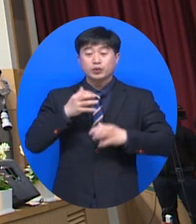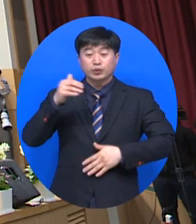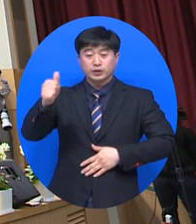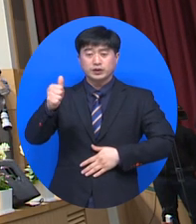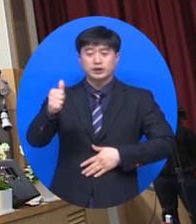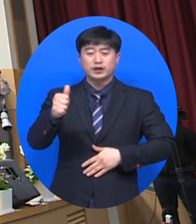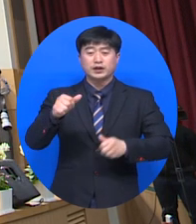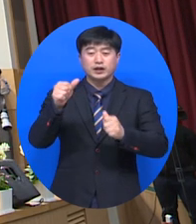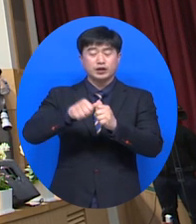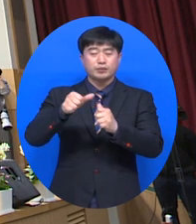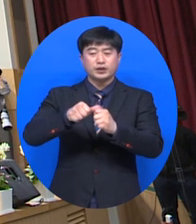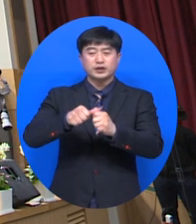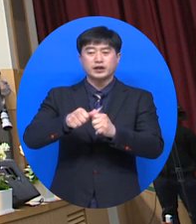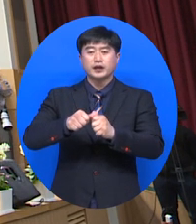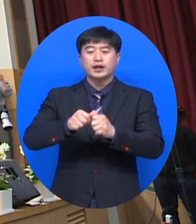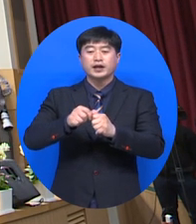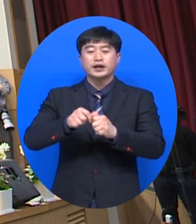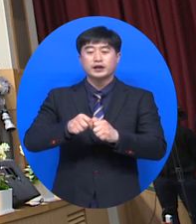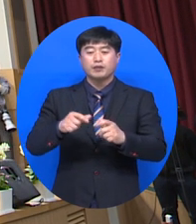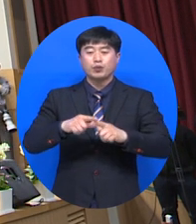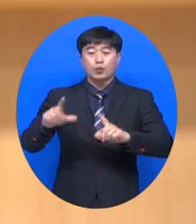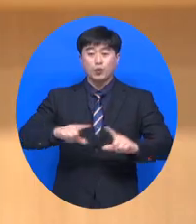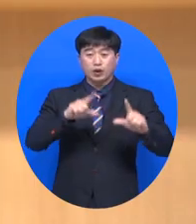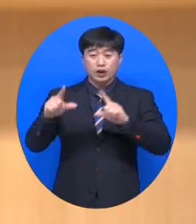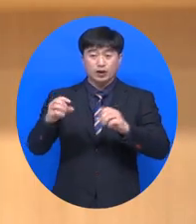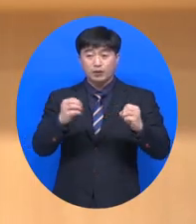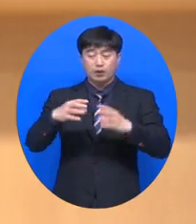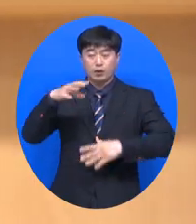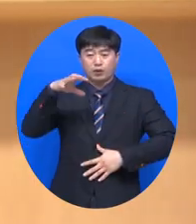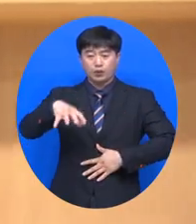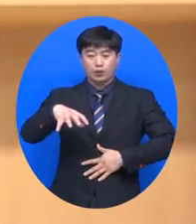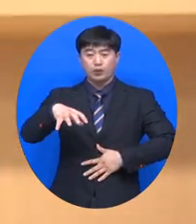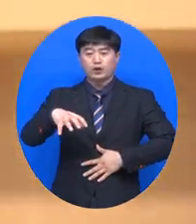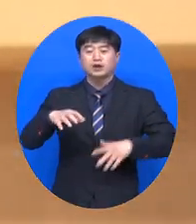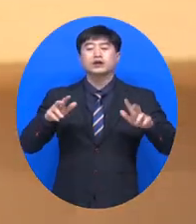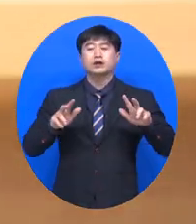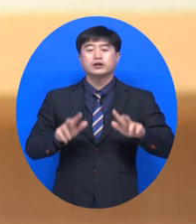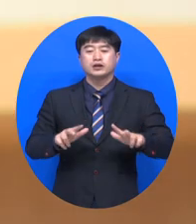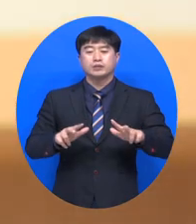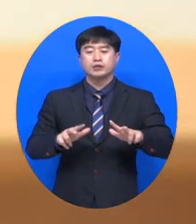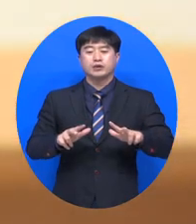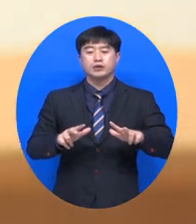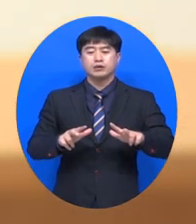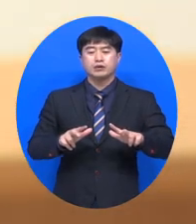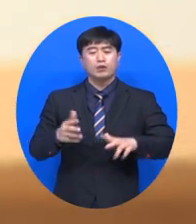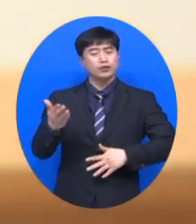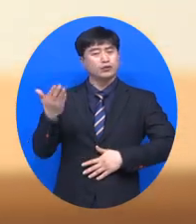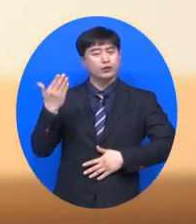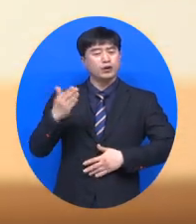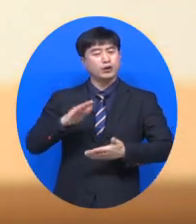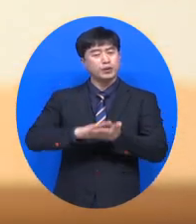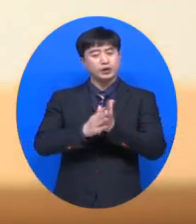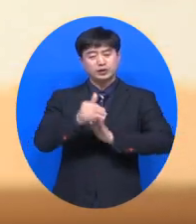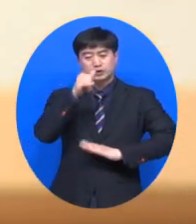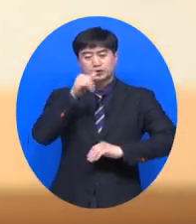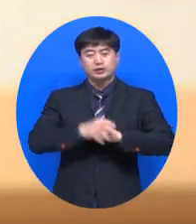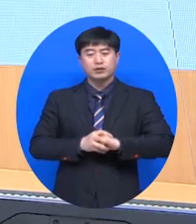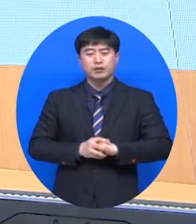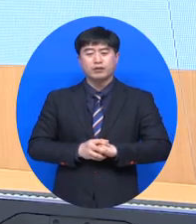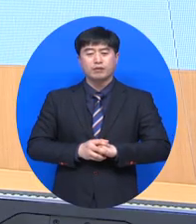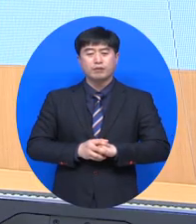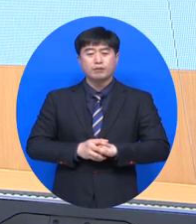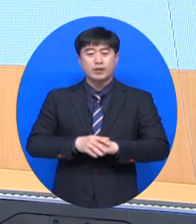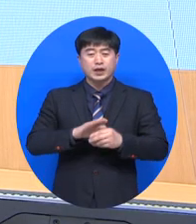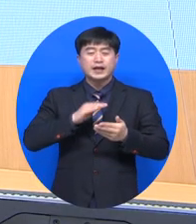김동연 지사의 다섯 번째 민생 현장 맞선 토크장인데 이번엔 형식이 기존과 좀 달랐습니다.